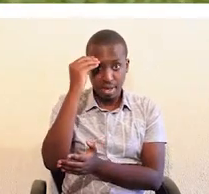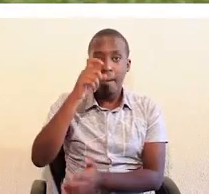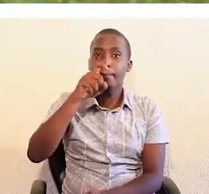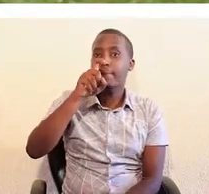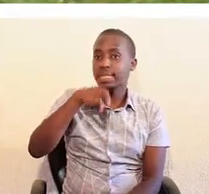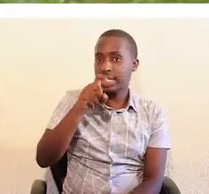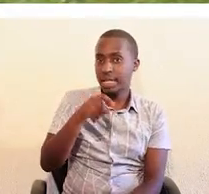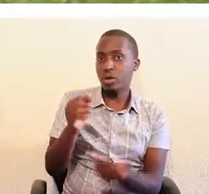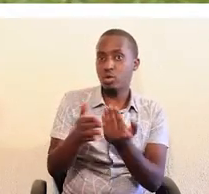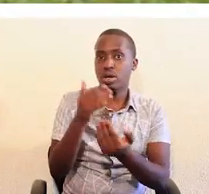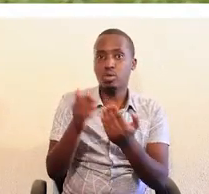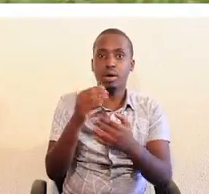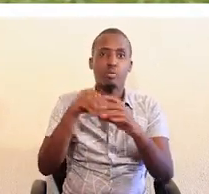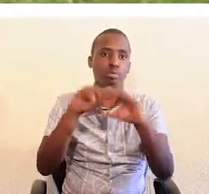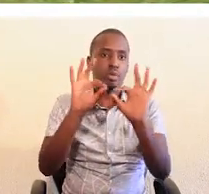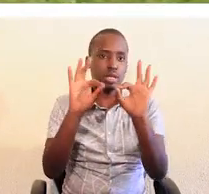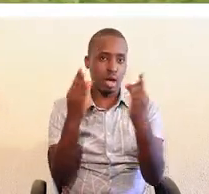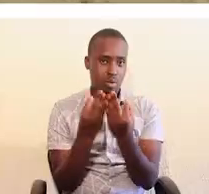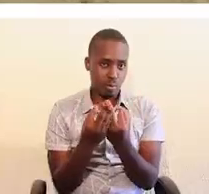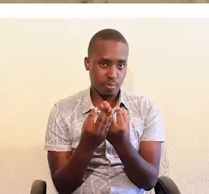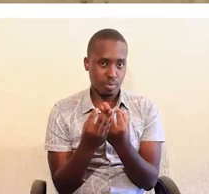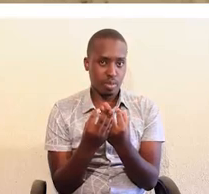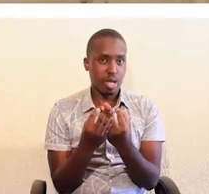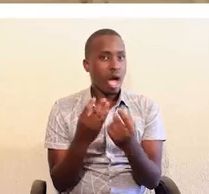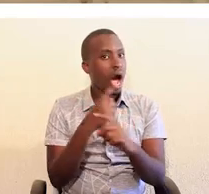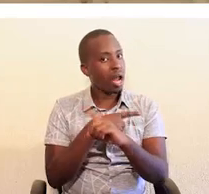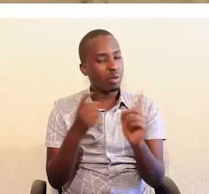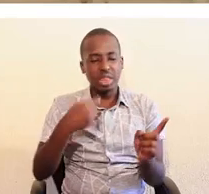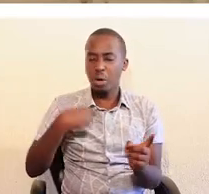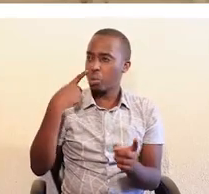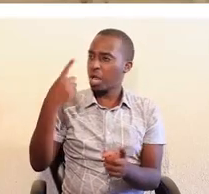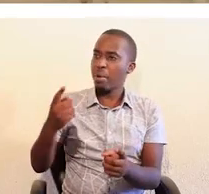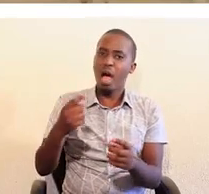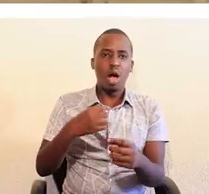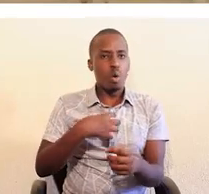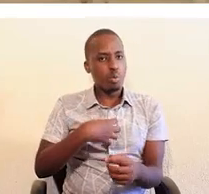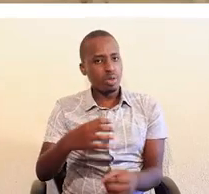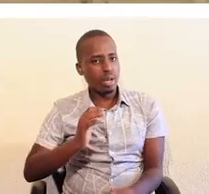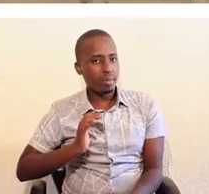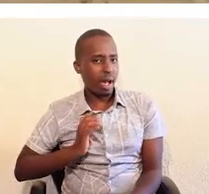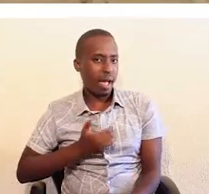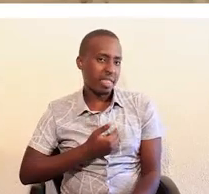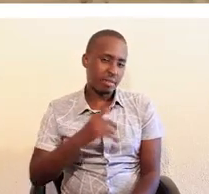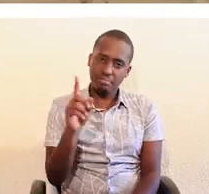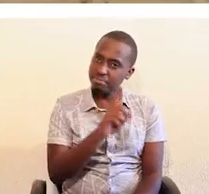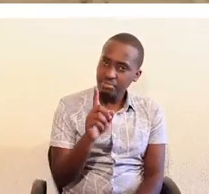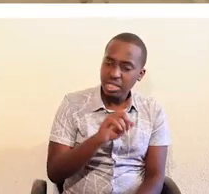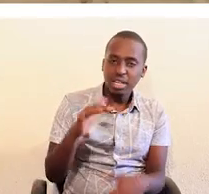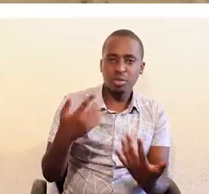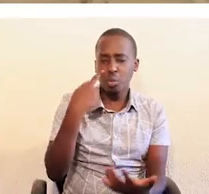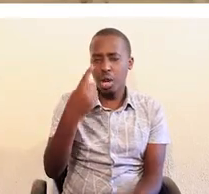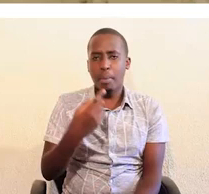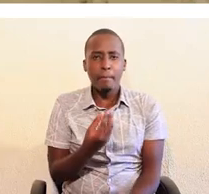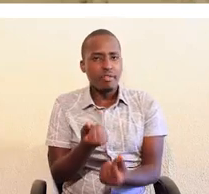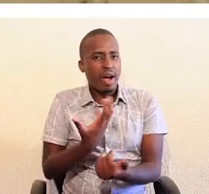by'imfubyi bakeneye kurererwa mu miryango ntabwo nitaye ku bushobozi bwanjye sinitaye